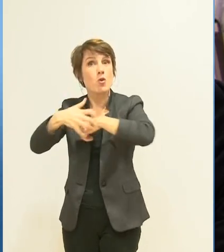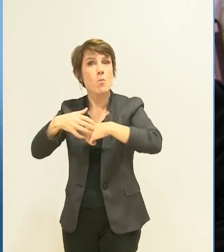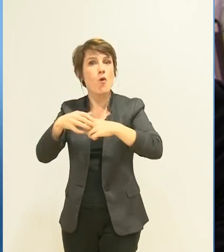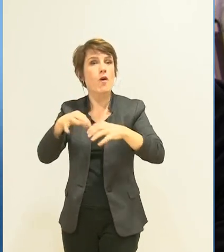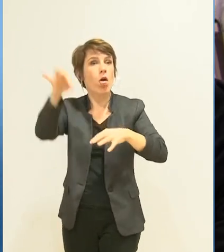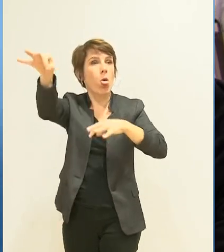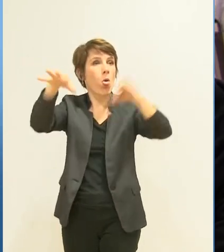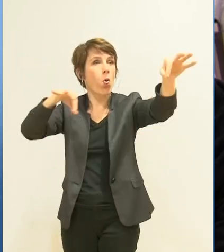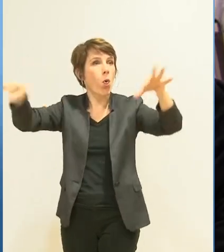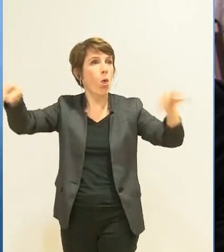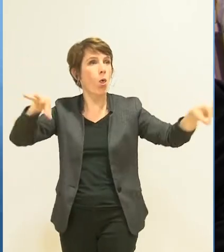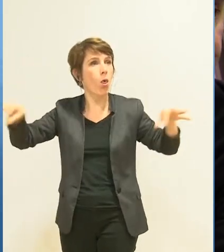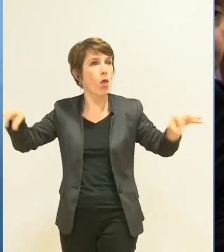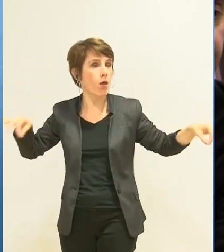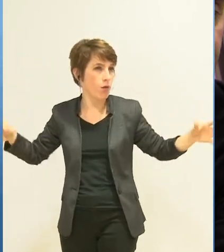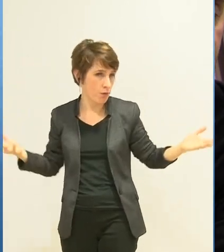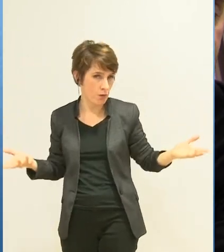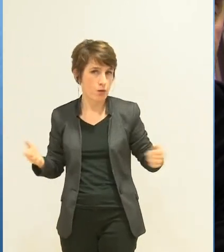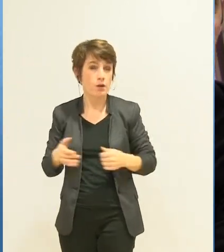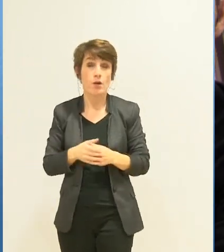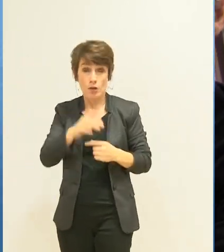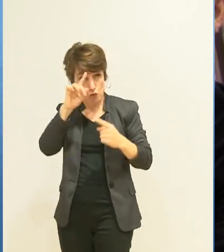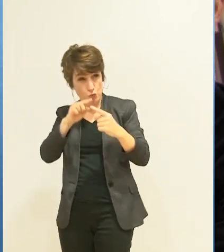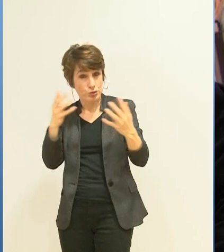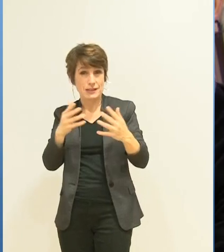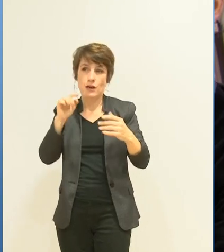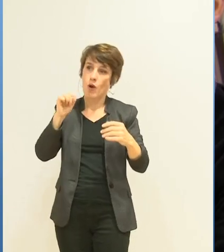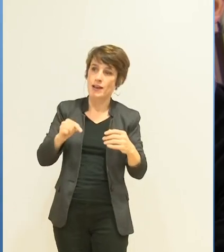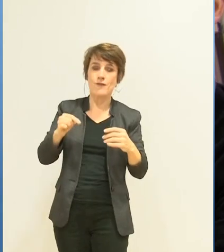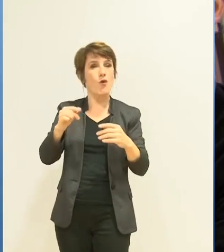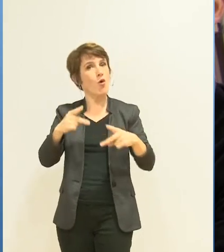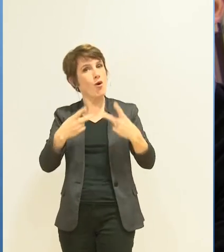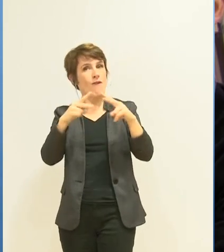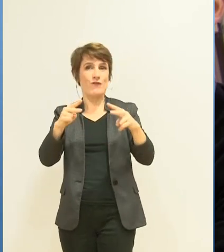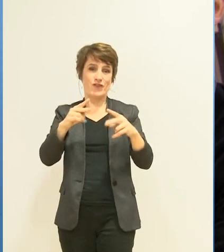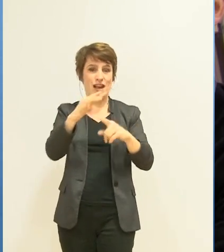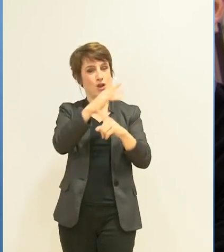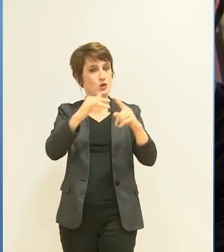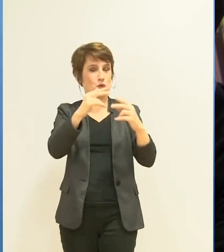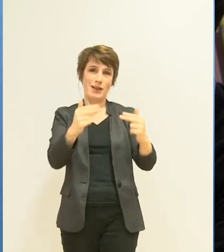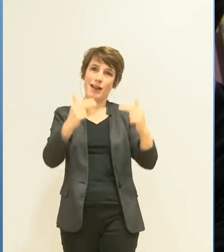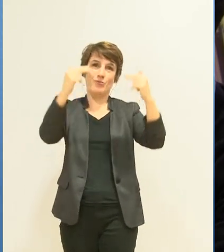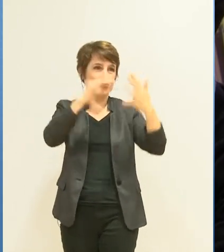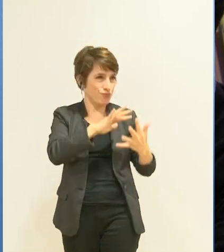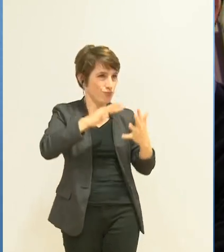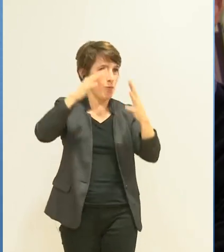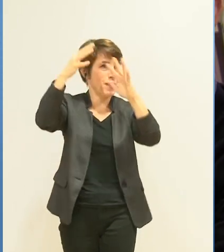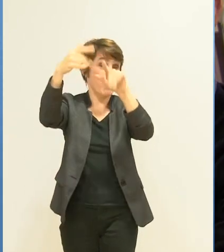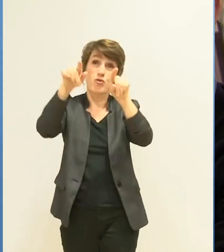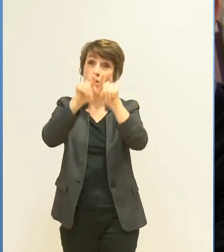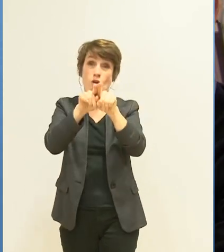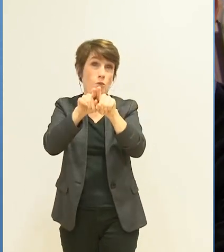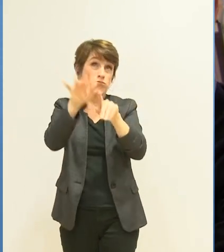modeste il s'agit de faire évoluer socialement la ville à l'instar de ce qu'on a mis en pratique dans notre histoire nationale